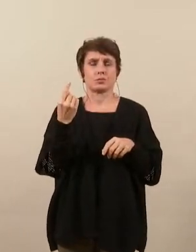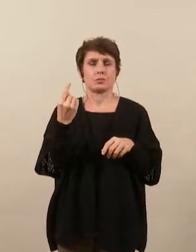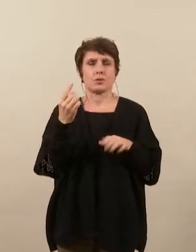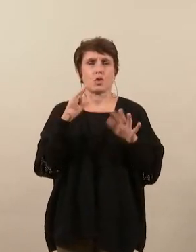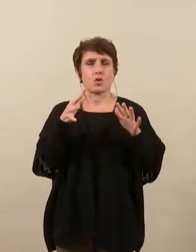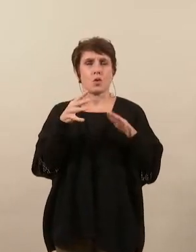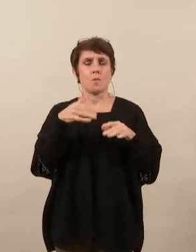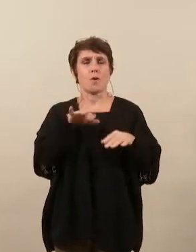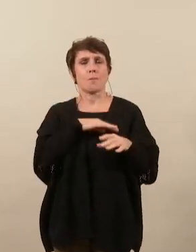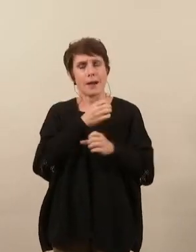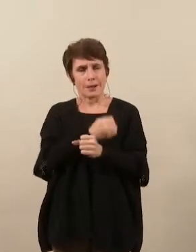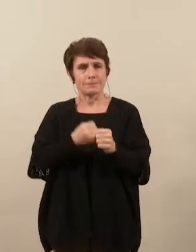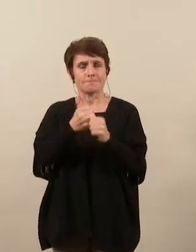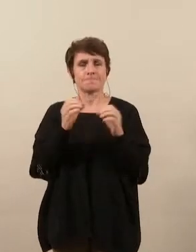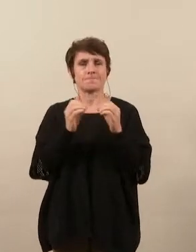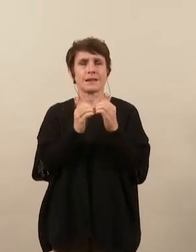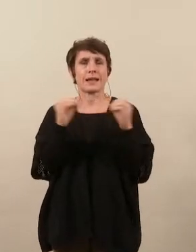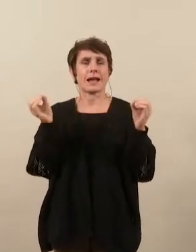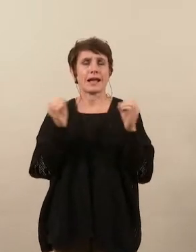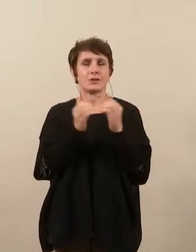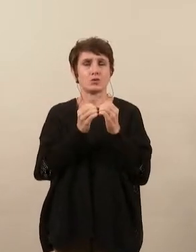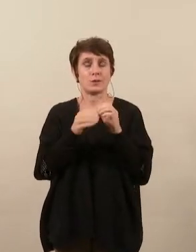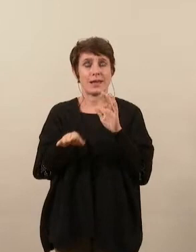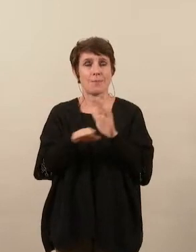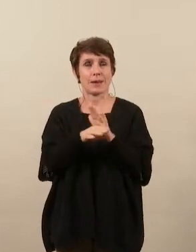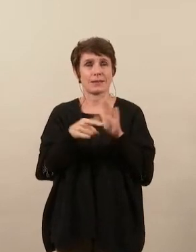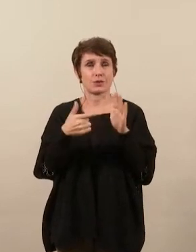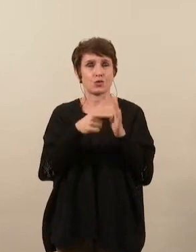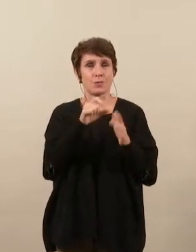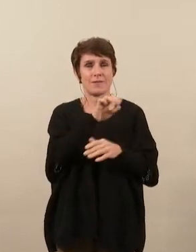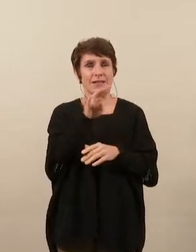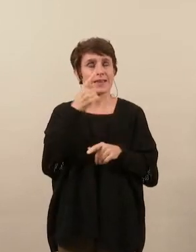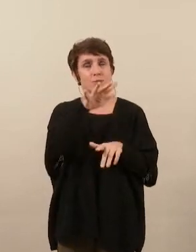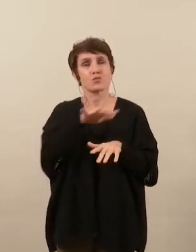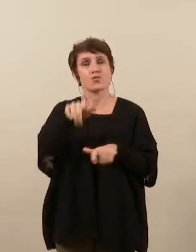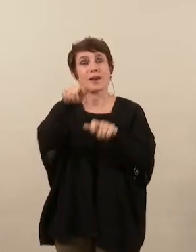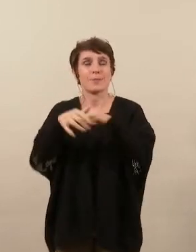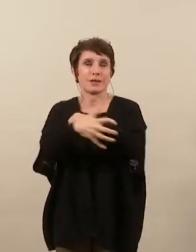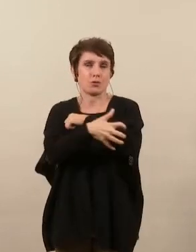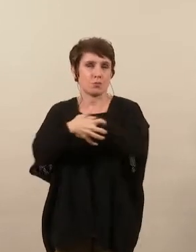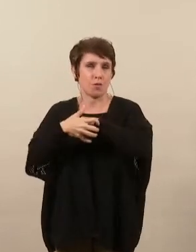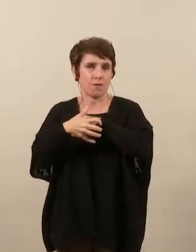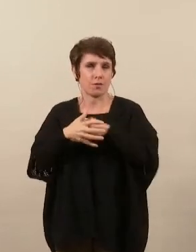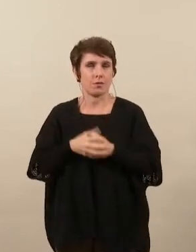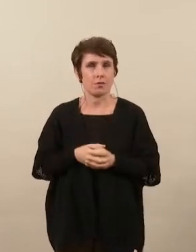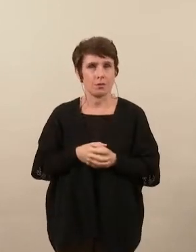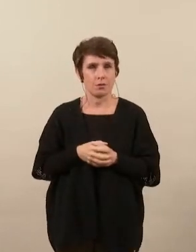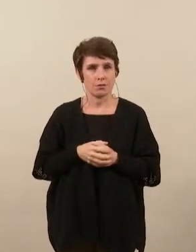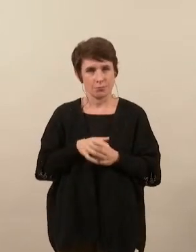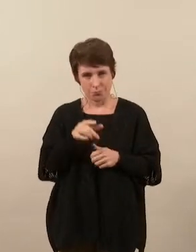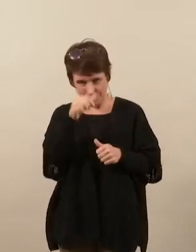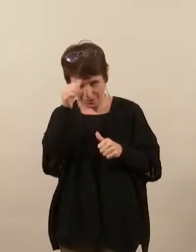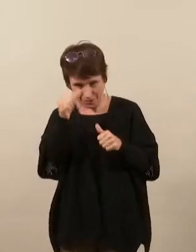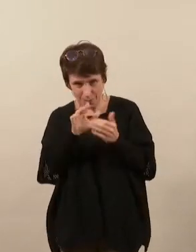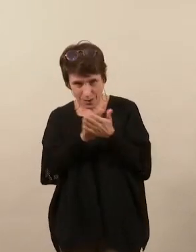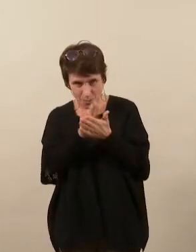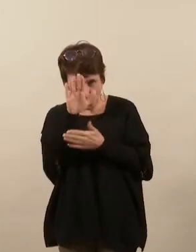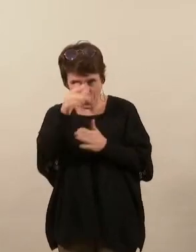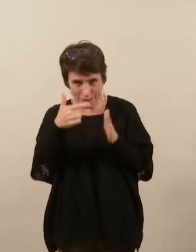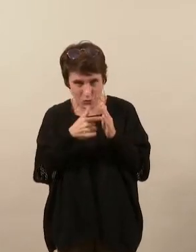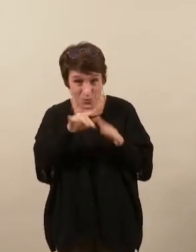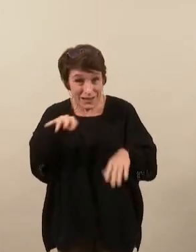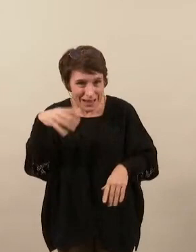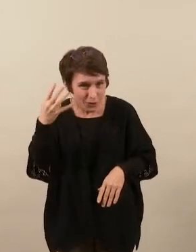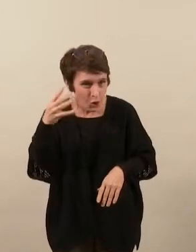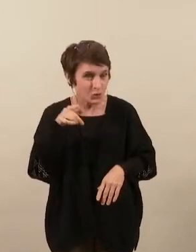mesures de gratuité dès 2024 pour les plus précaires. Je rappelle votre engagement de 2014 et